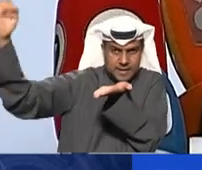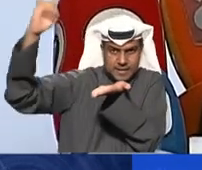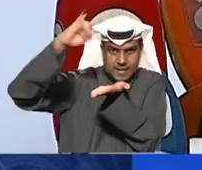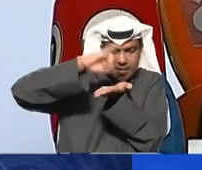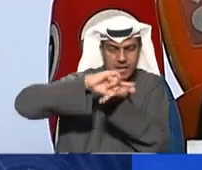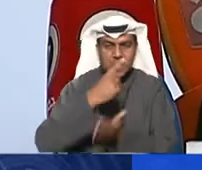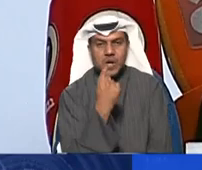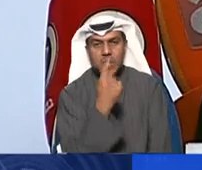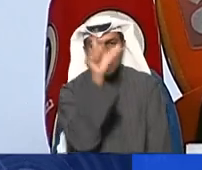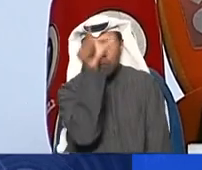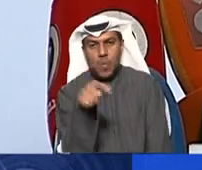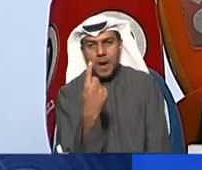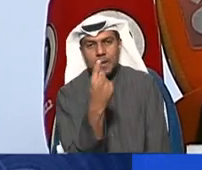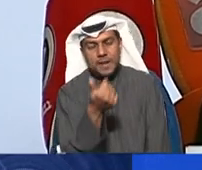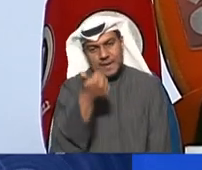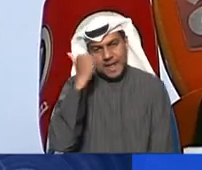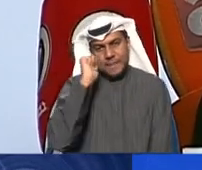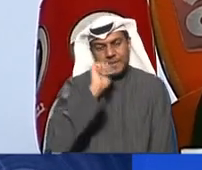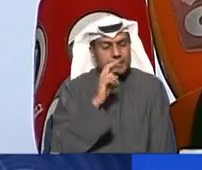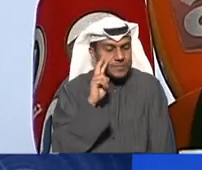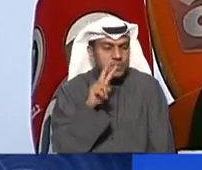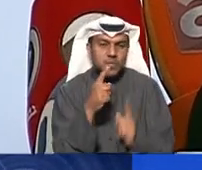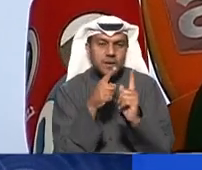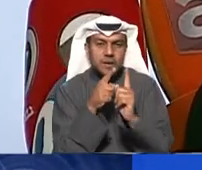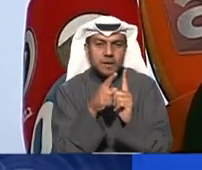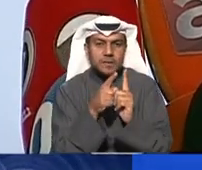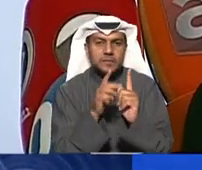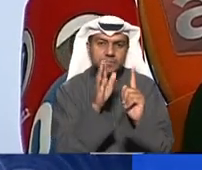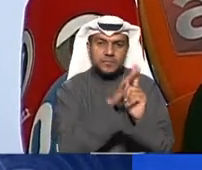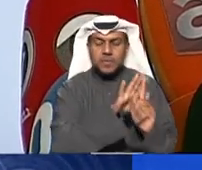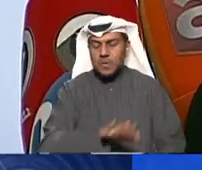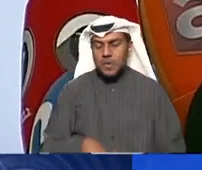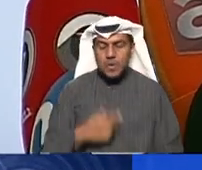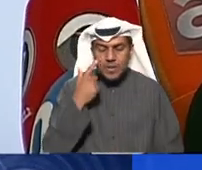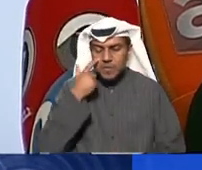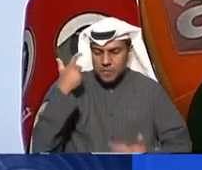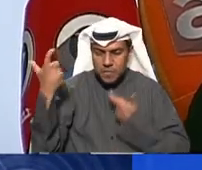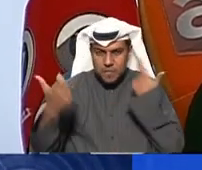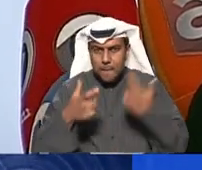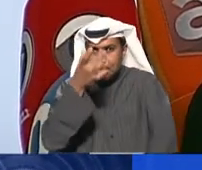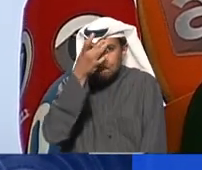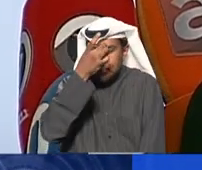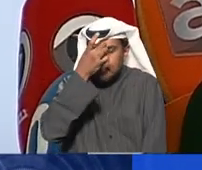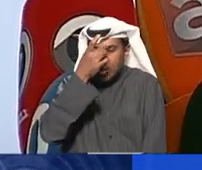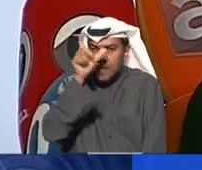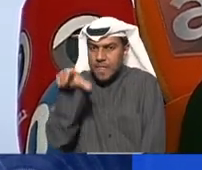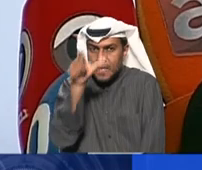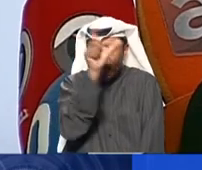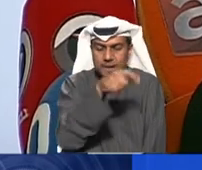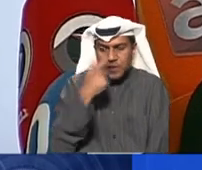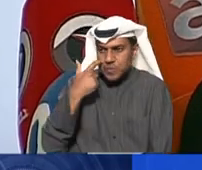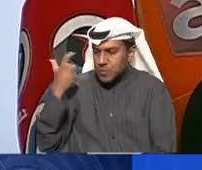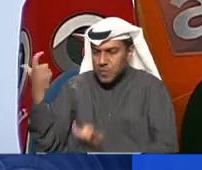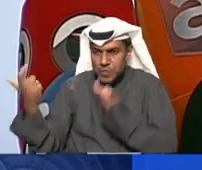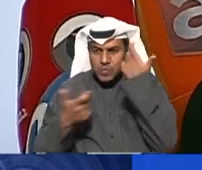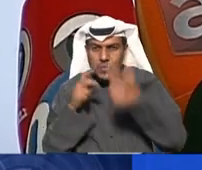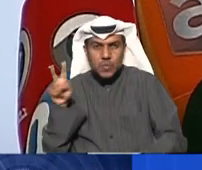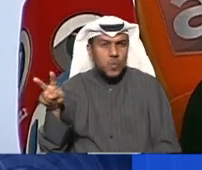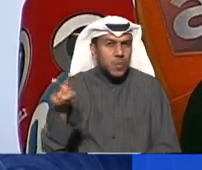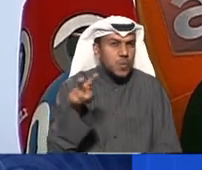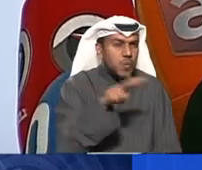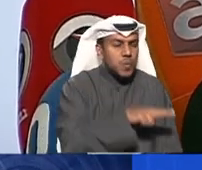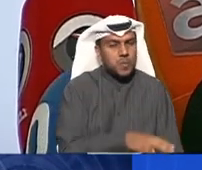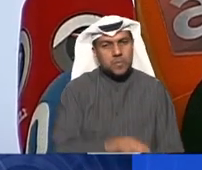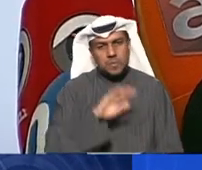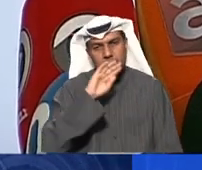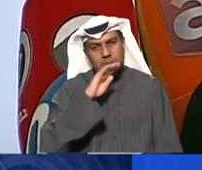جميعها تتمتع بوضع صحي مستقر وبحالة صحية جيدة. أما بالنسبة